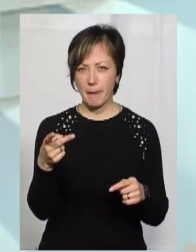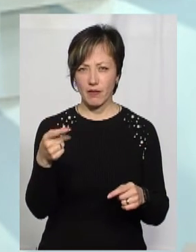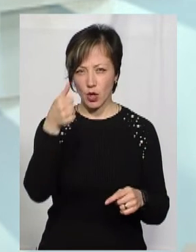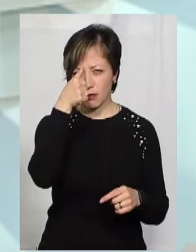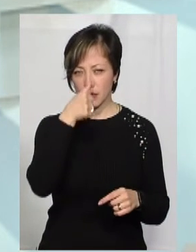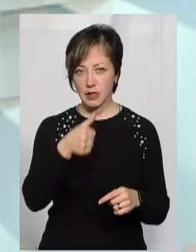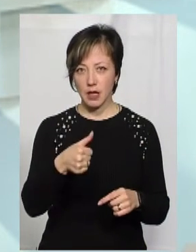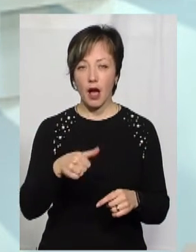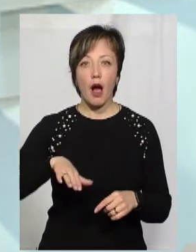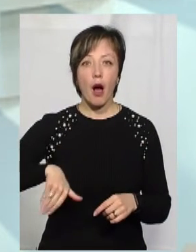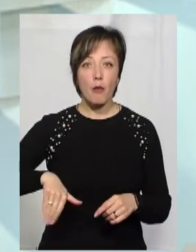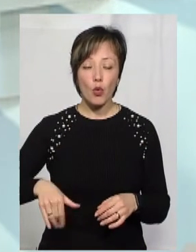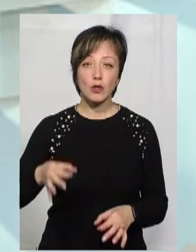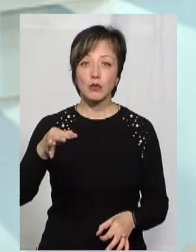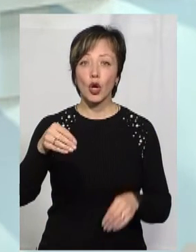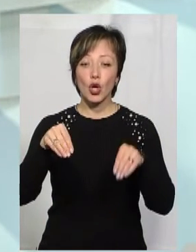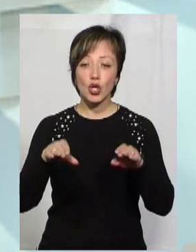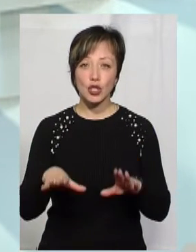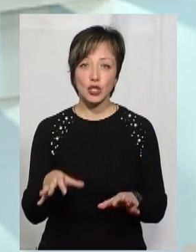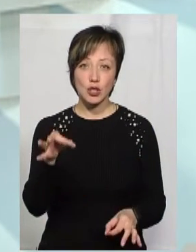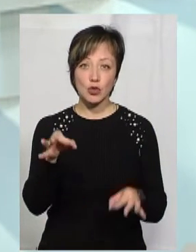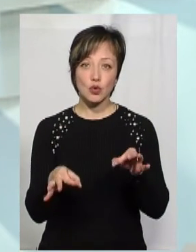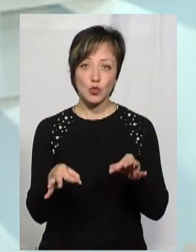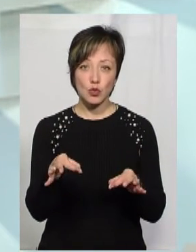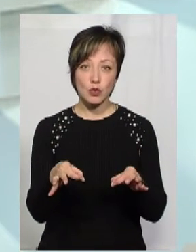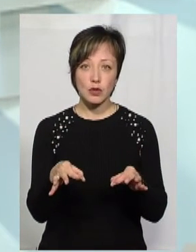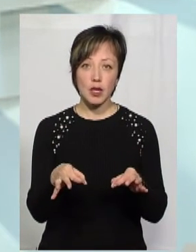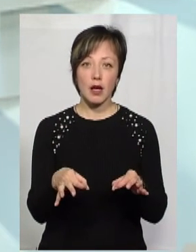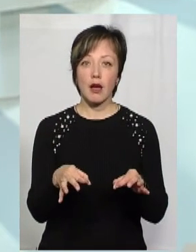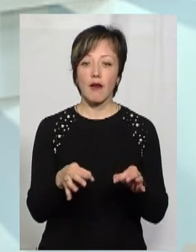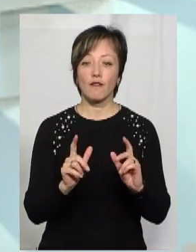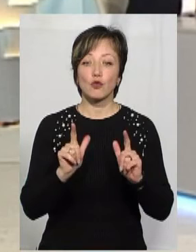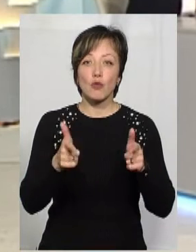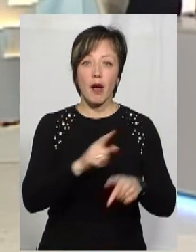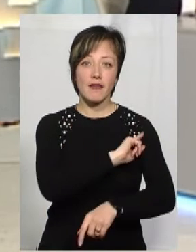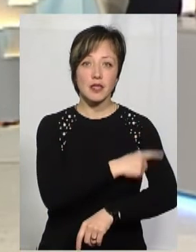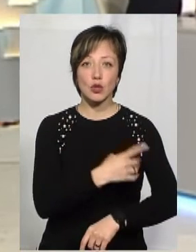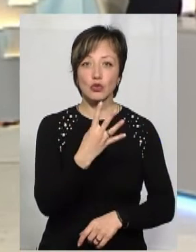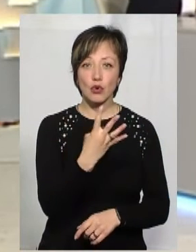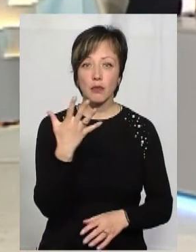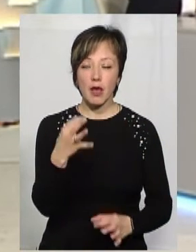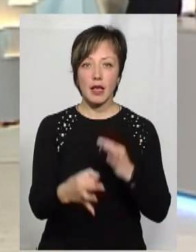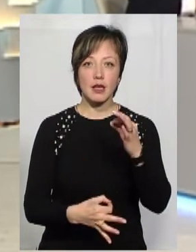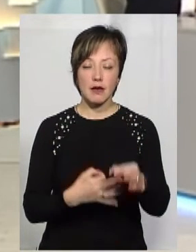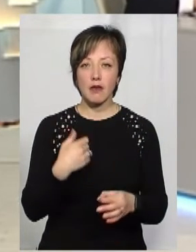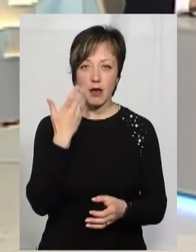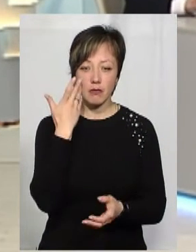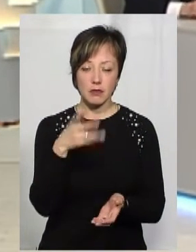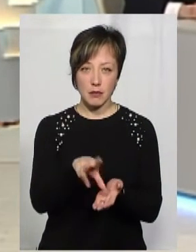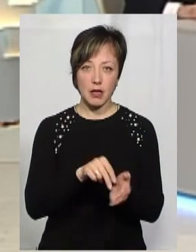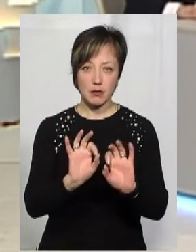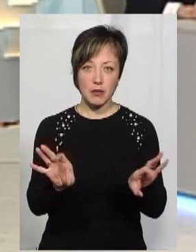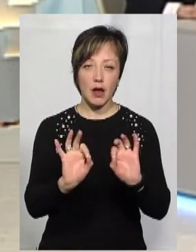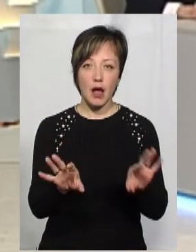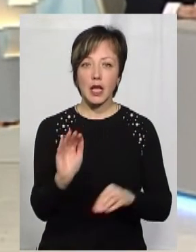1,5 місяця йде. Але потім рішення суду вступає в силу 45 суток. І от я вже наводила цей приклад, коли